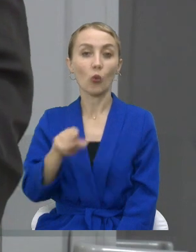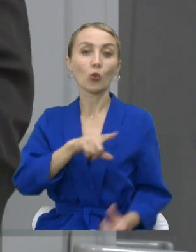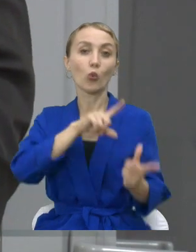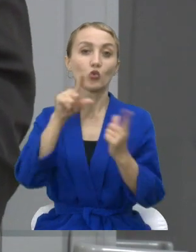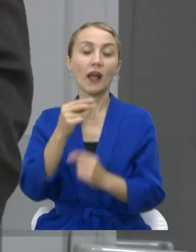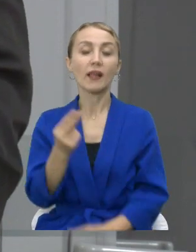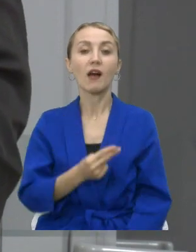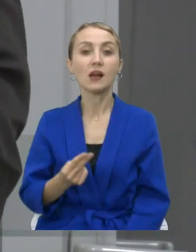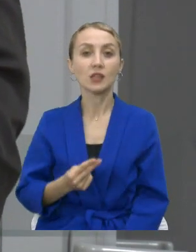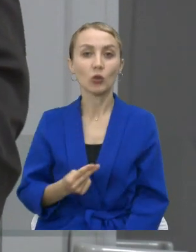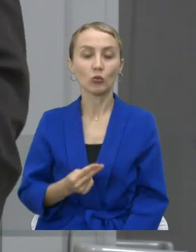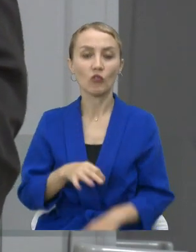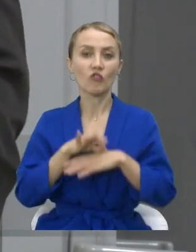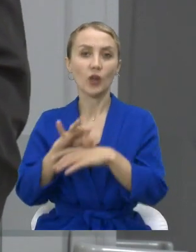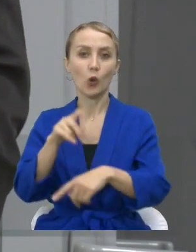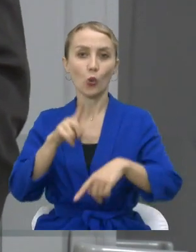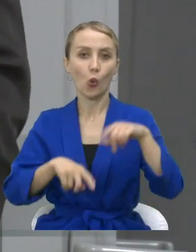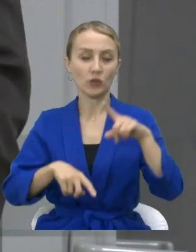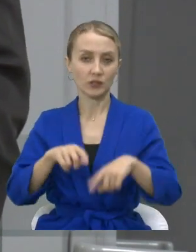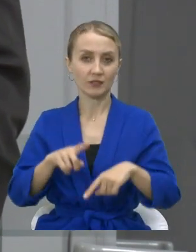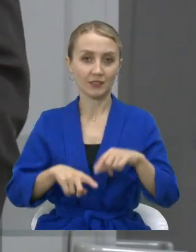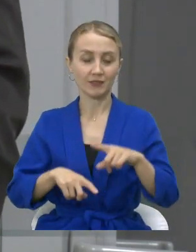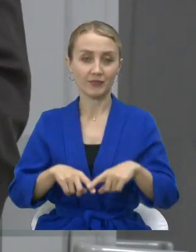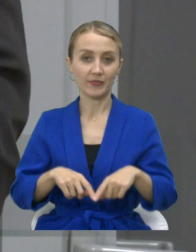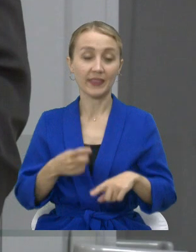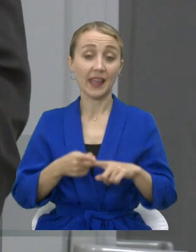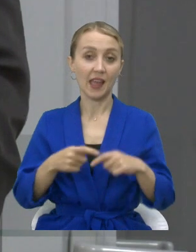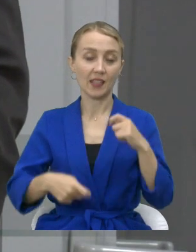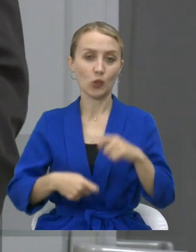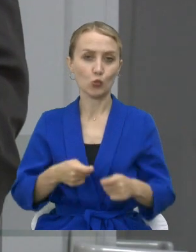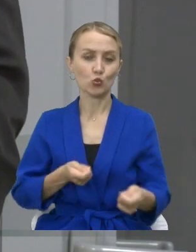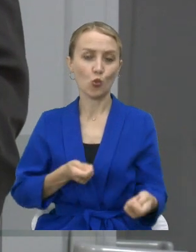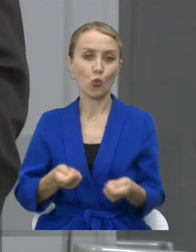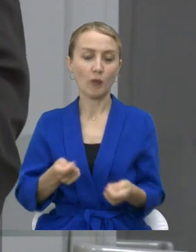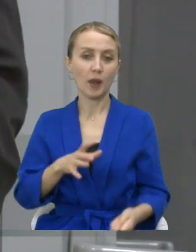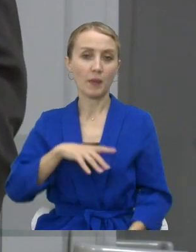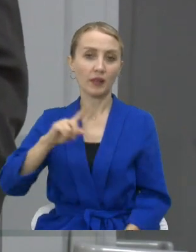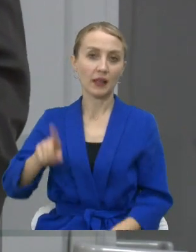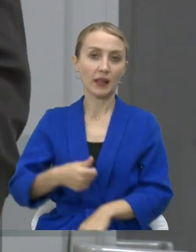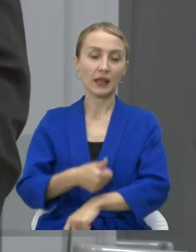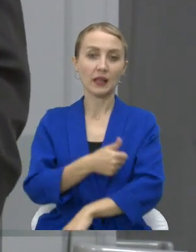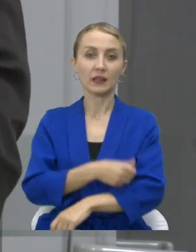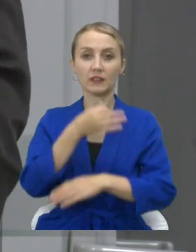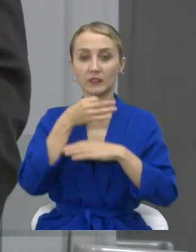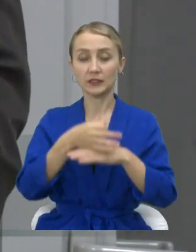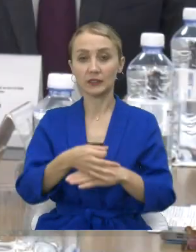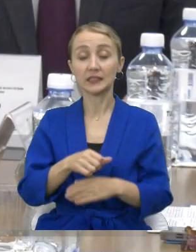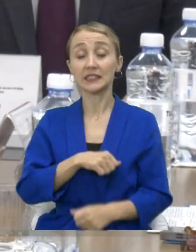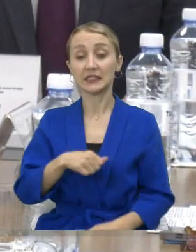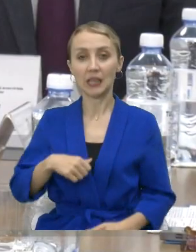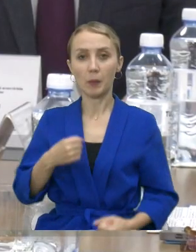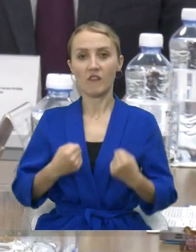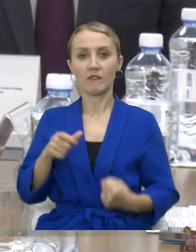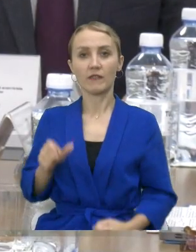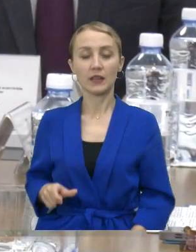Астану, вывозил родственников в границу. За данное нарушение руководитель управления была привлечена к дисциплинарной за отсутствие контроля и сам водитель. Кроме